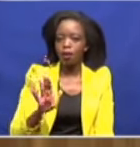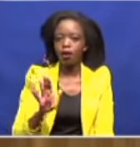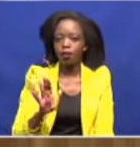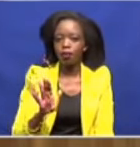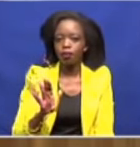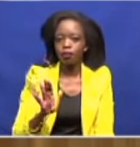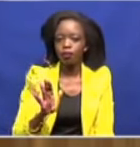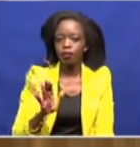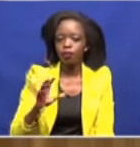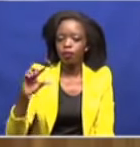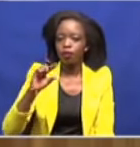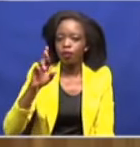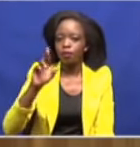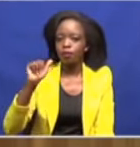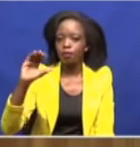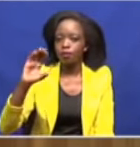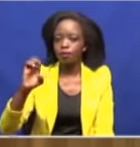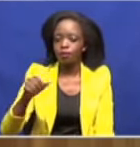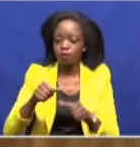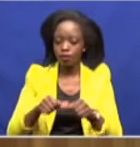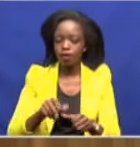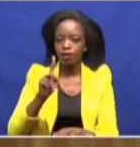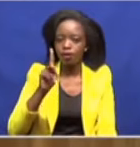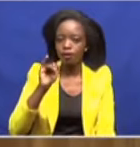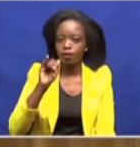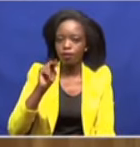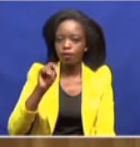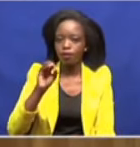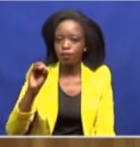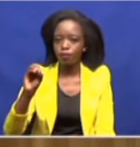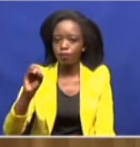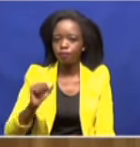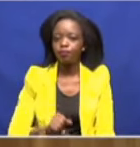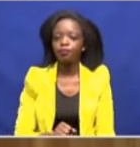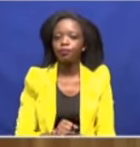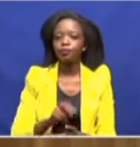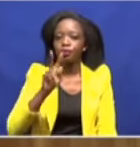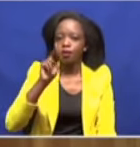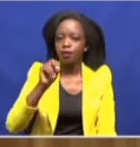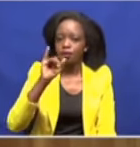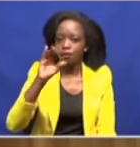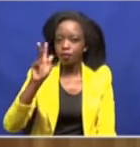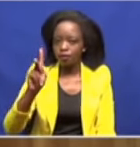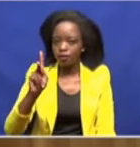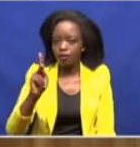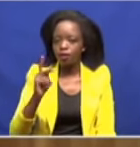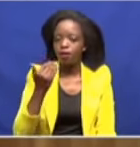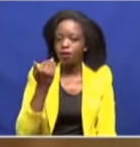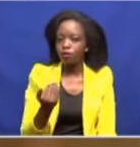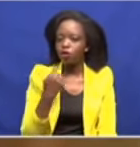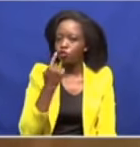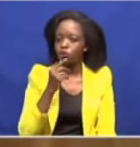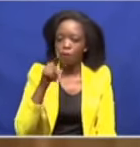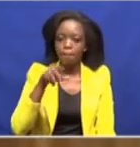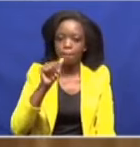Njuguna na marehemu Grace Gathoni anayeishi Kinoo. Nicholas Omondi Ndiso mwanae Peter Ndiso na